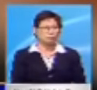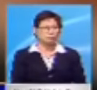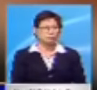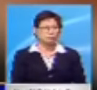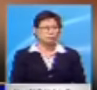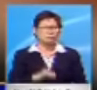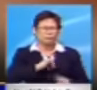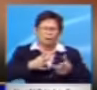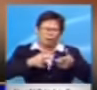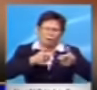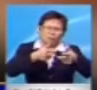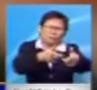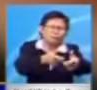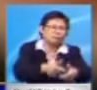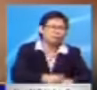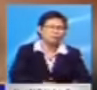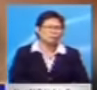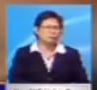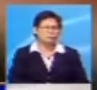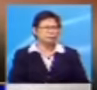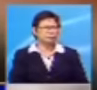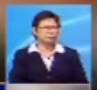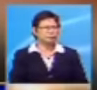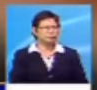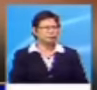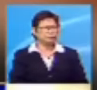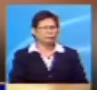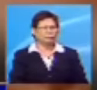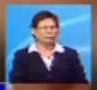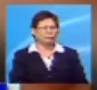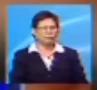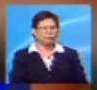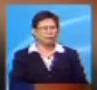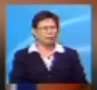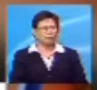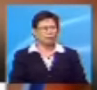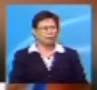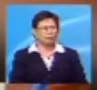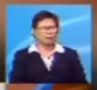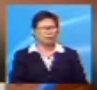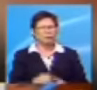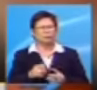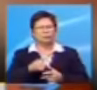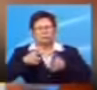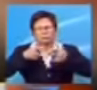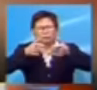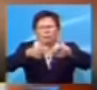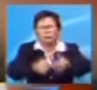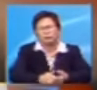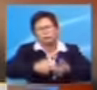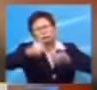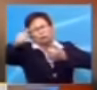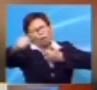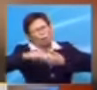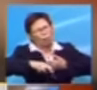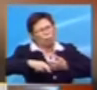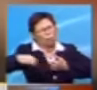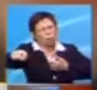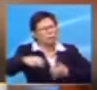pokoki Tak ingatah nak keah pokok getahang nak Bi jauh sikit kita nak